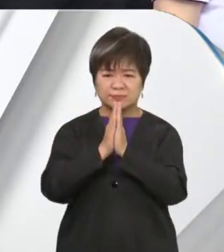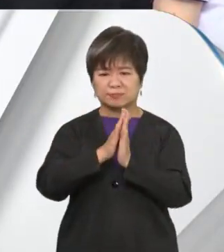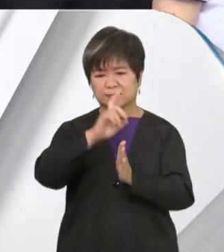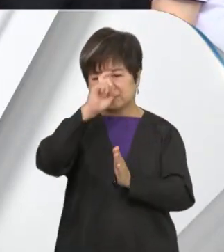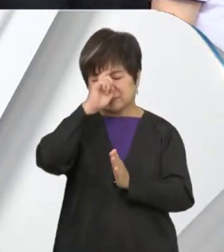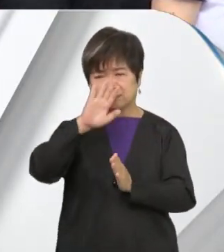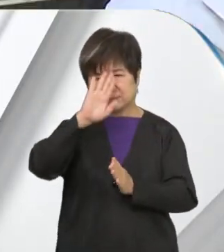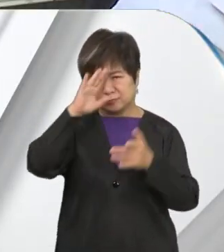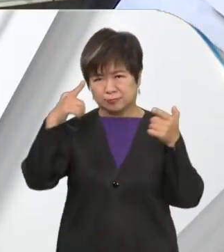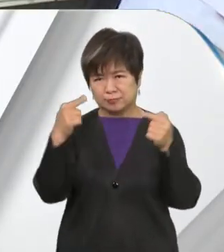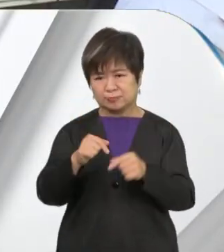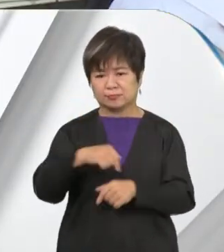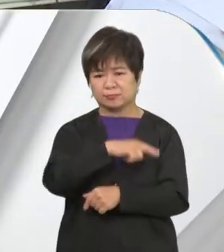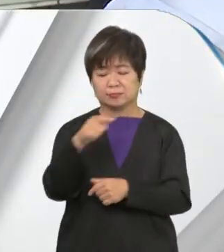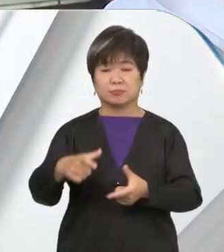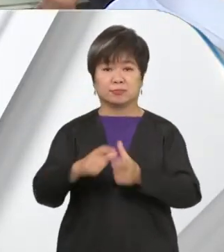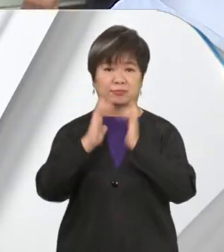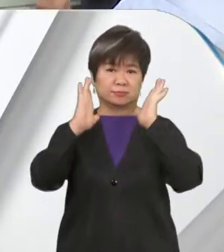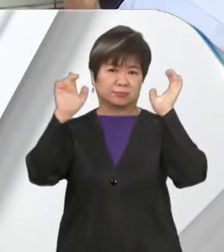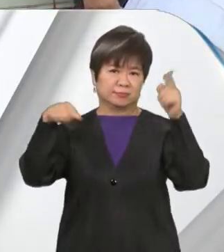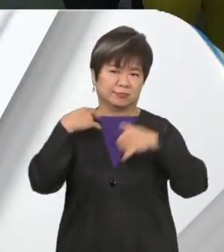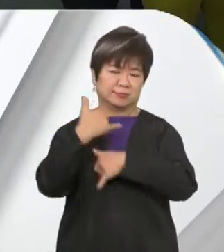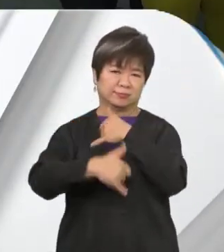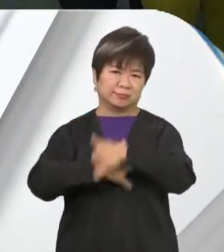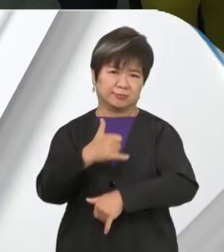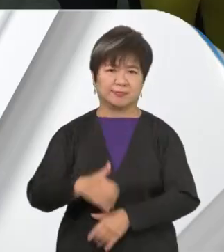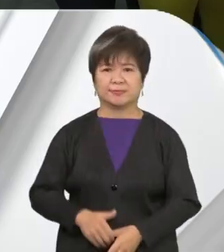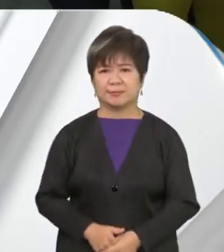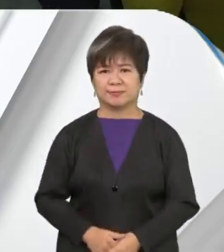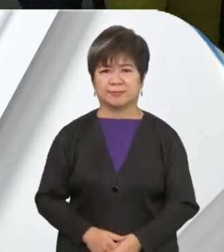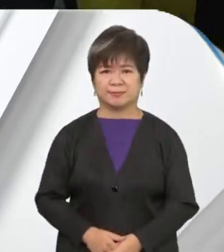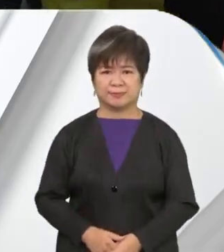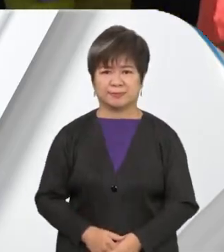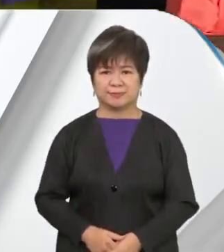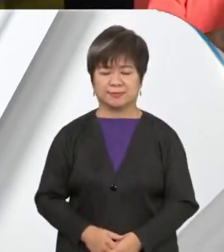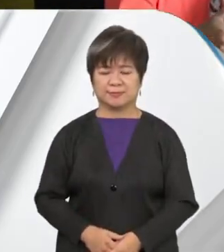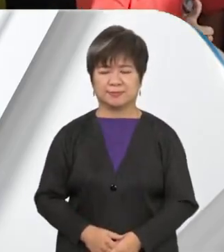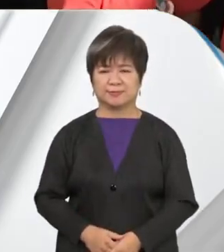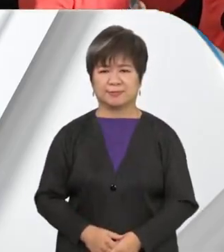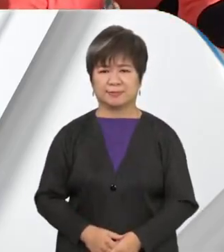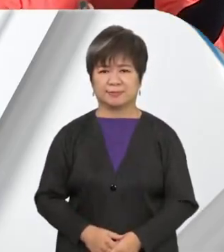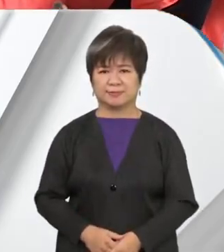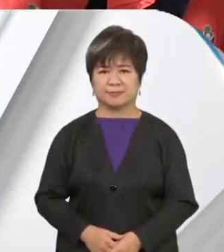脚架结束，大家早日恢复正常的生活。下个新闻李凤琪南投报道。